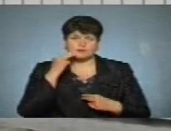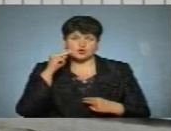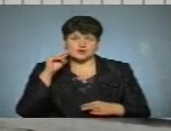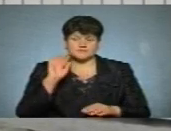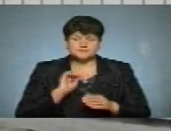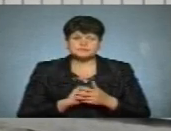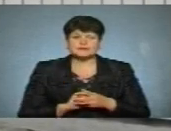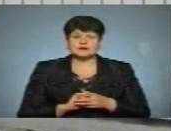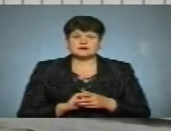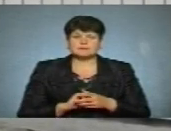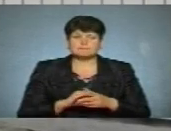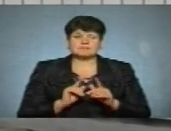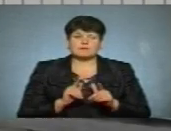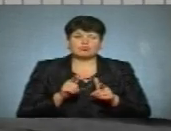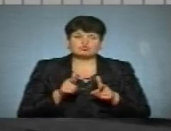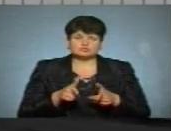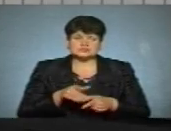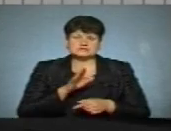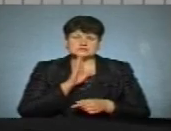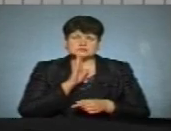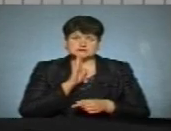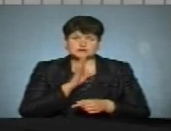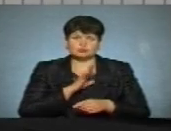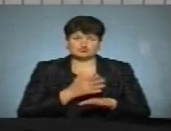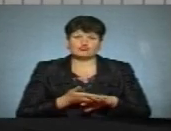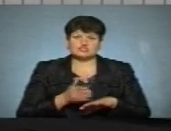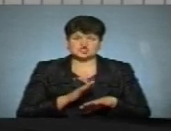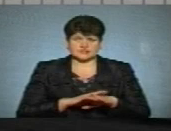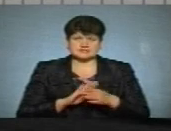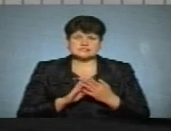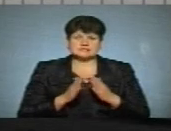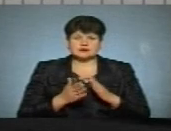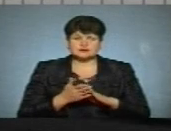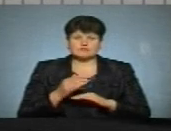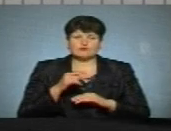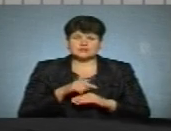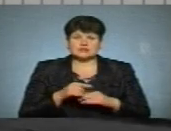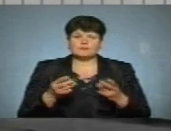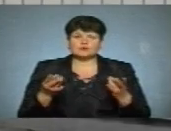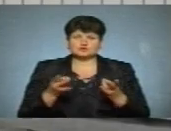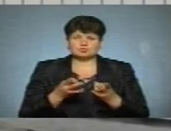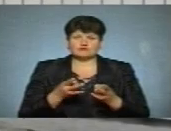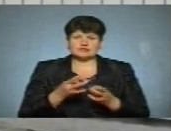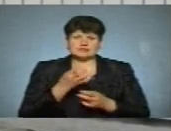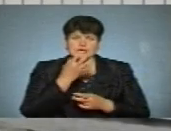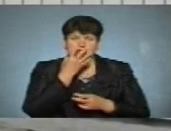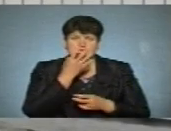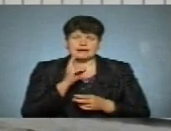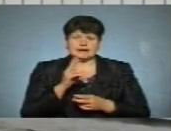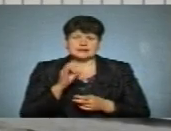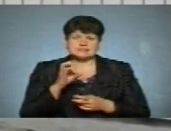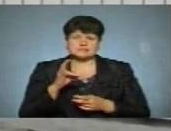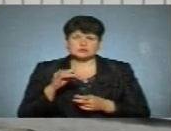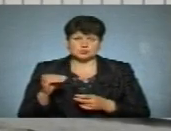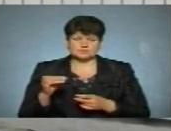Стан пацієнтки при поступленні був важкий, вона потребувала кисню. Через